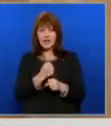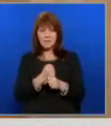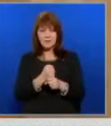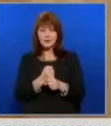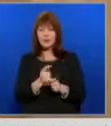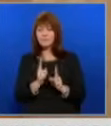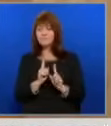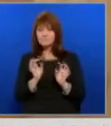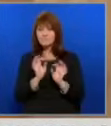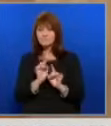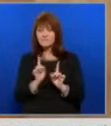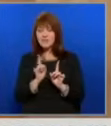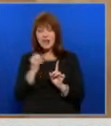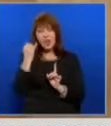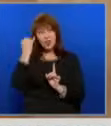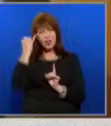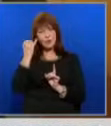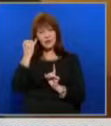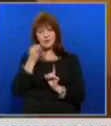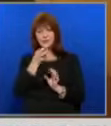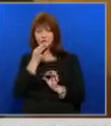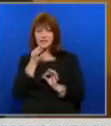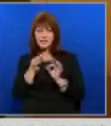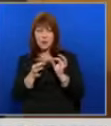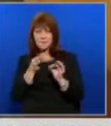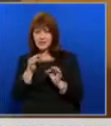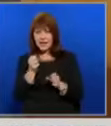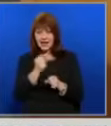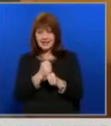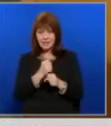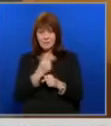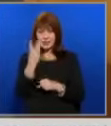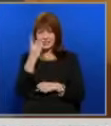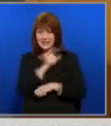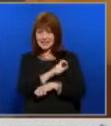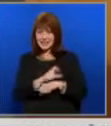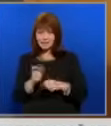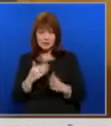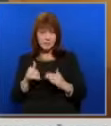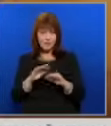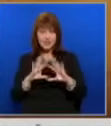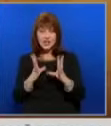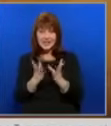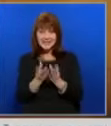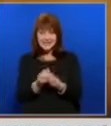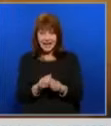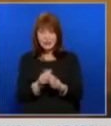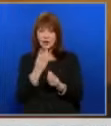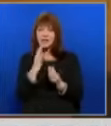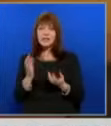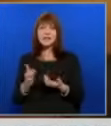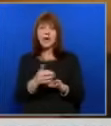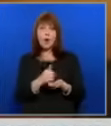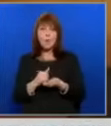Не е логично да се обясняват, да работят 3 седмици и повече заедно, да се